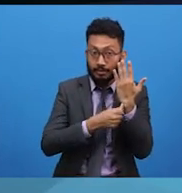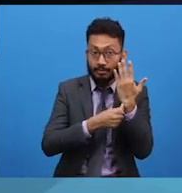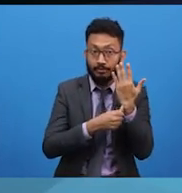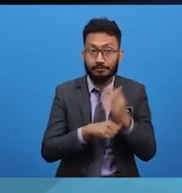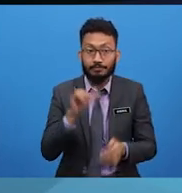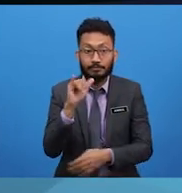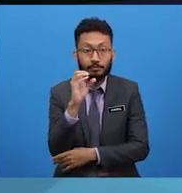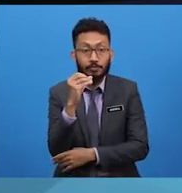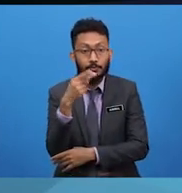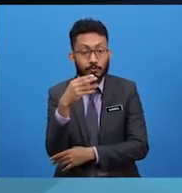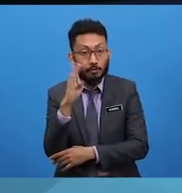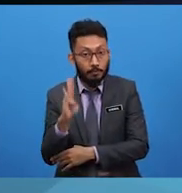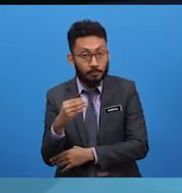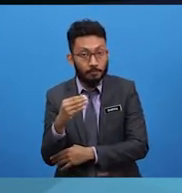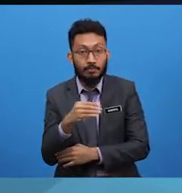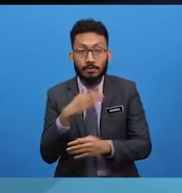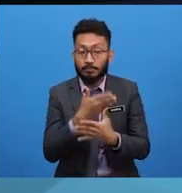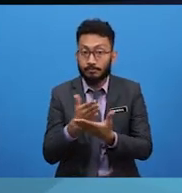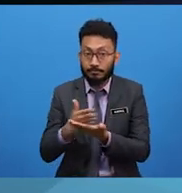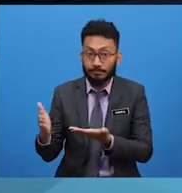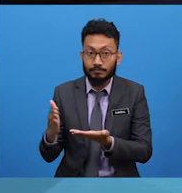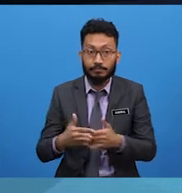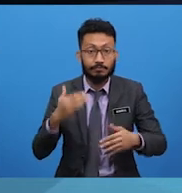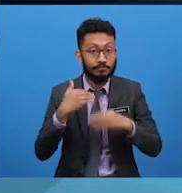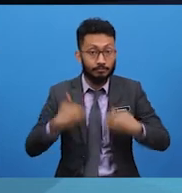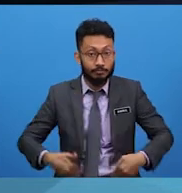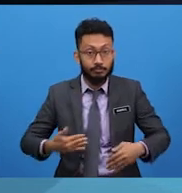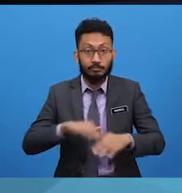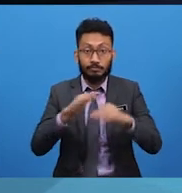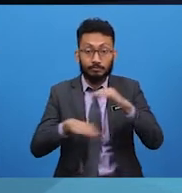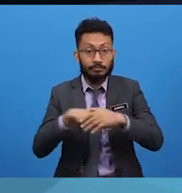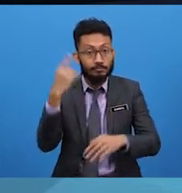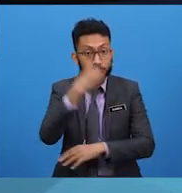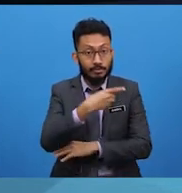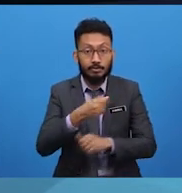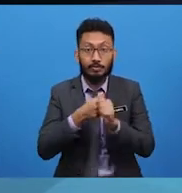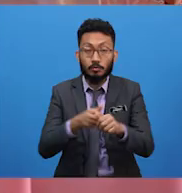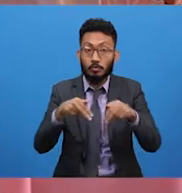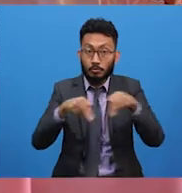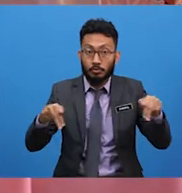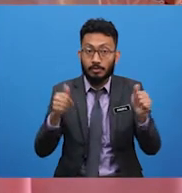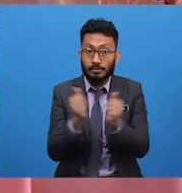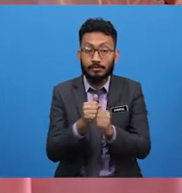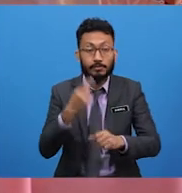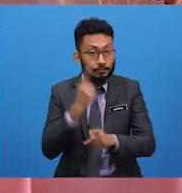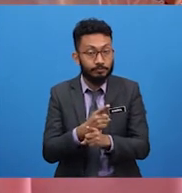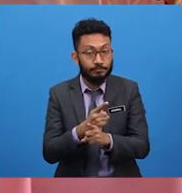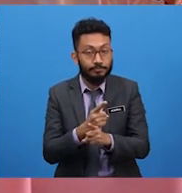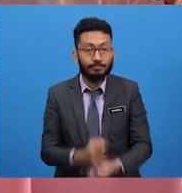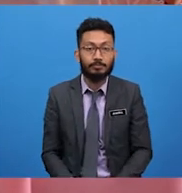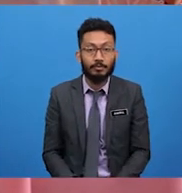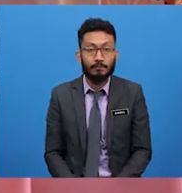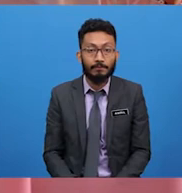hadapan dan bahagian badan bawah hadapan mengikut ukuran dengan betul. Sebelum